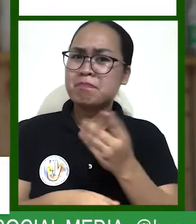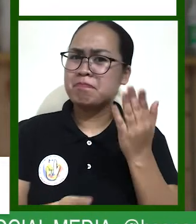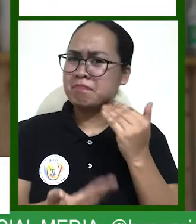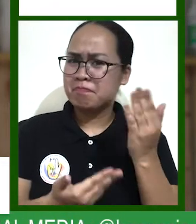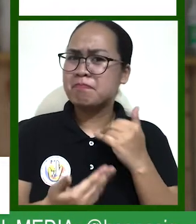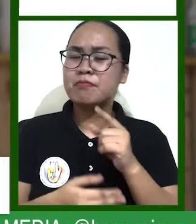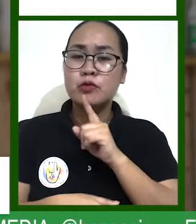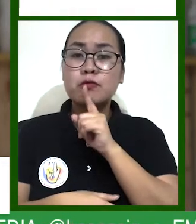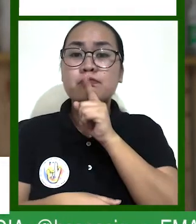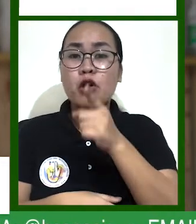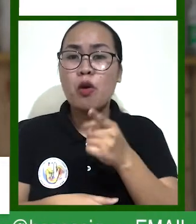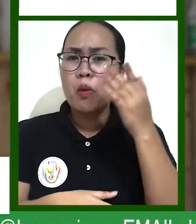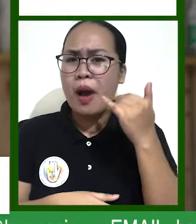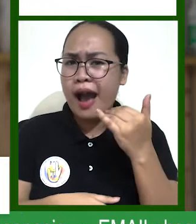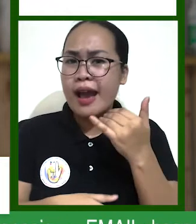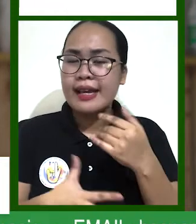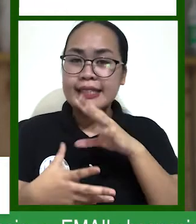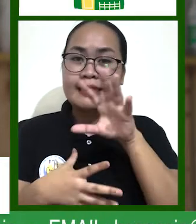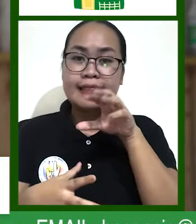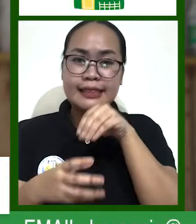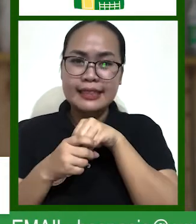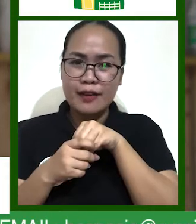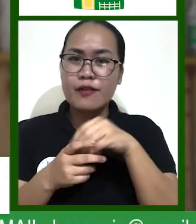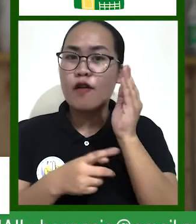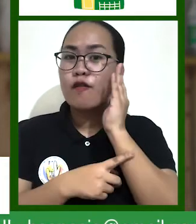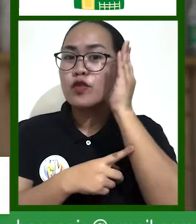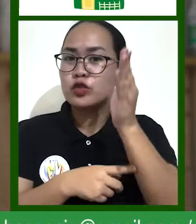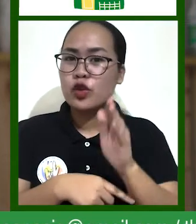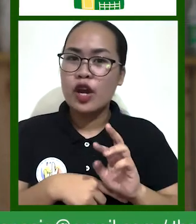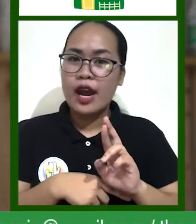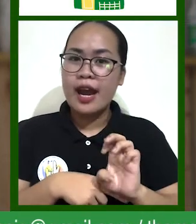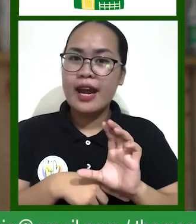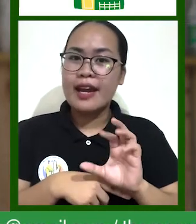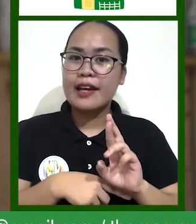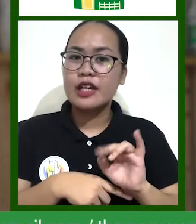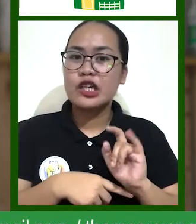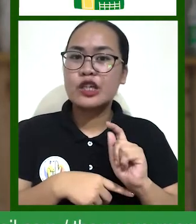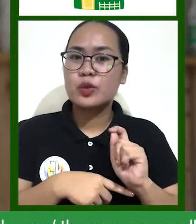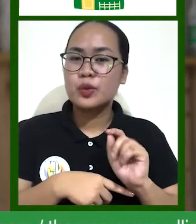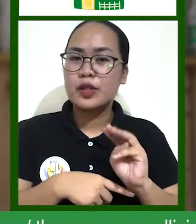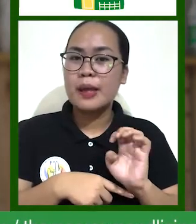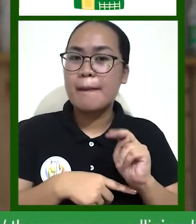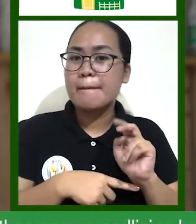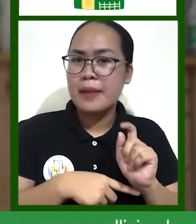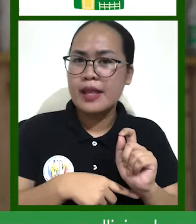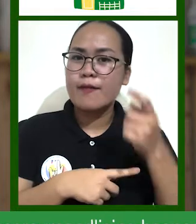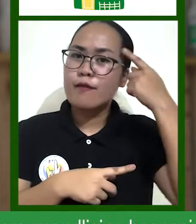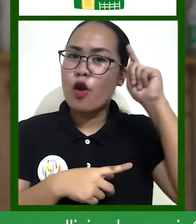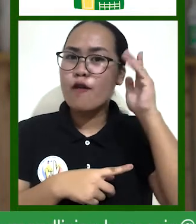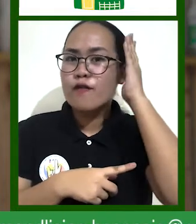Bakit? No, kasi bahagi na rin ito ng ating future recruitment, no, para sa mga future